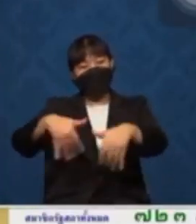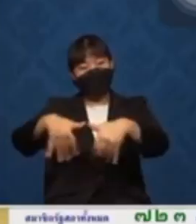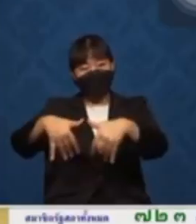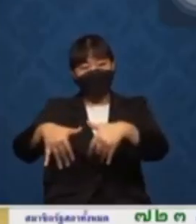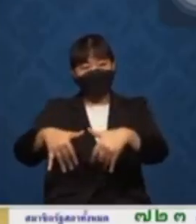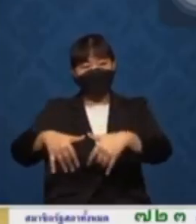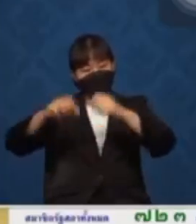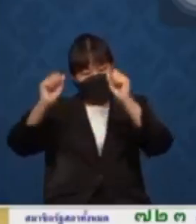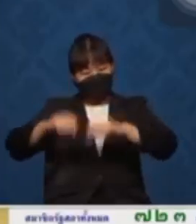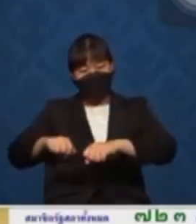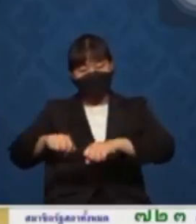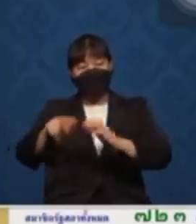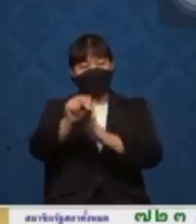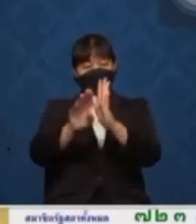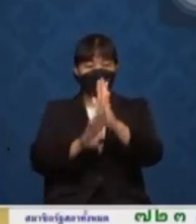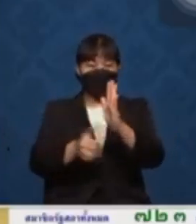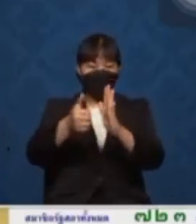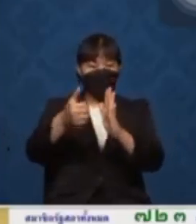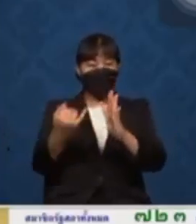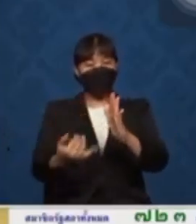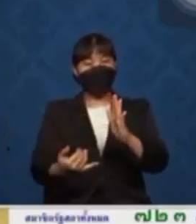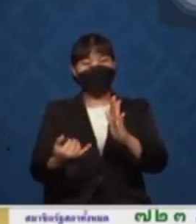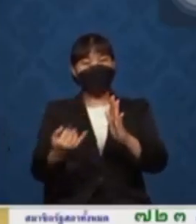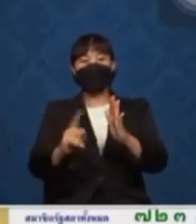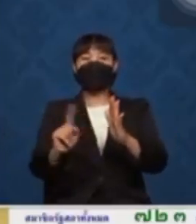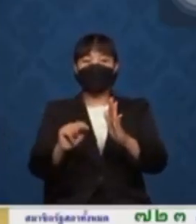การตัดสินคุณภาพของนโยบายผ่านสนามเลือกตั้ง